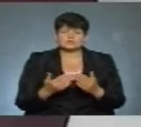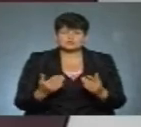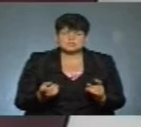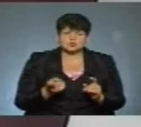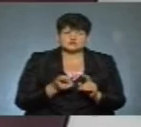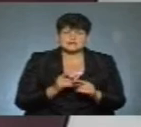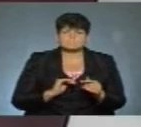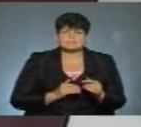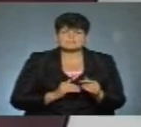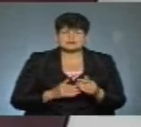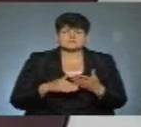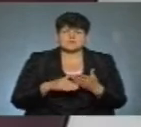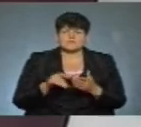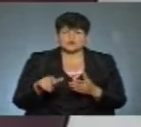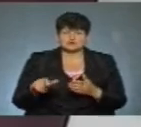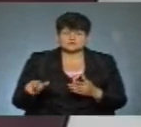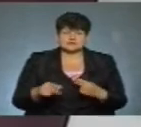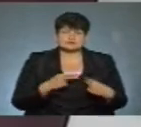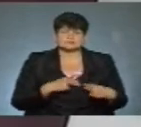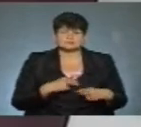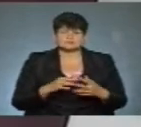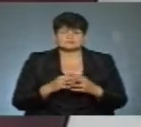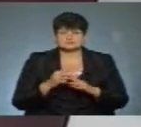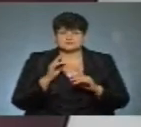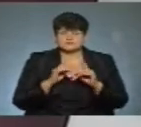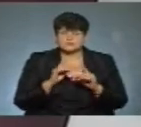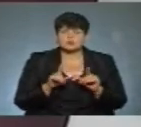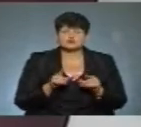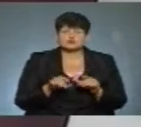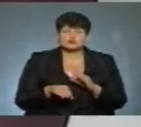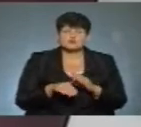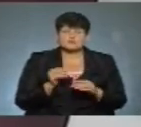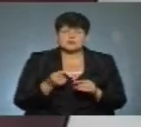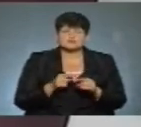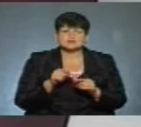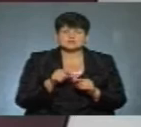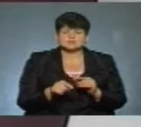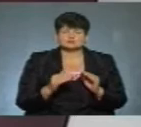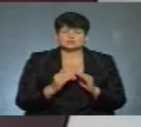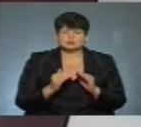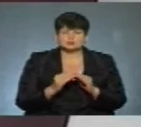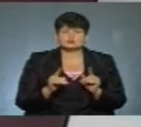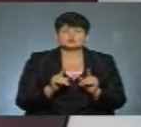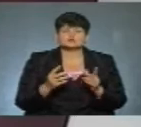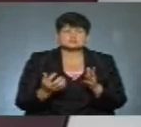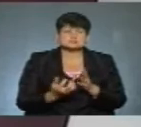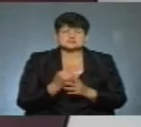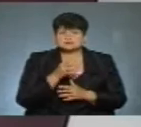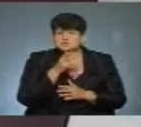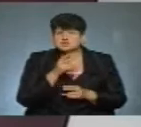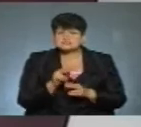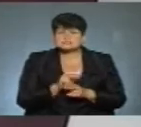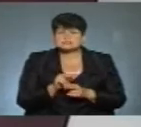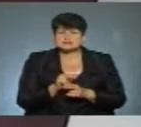долучаються підприємці, волонтери та працівники селищної ради. Чому обрали саме цю будівлю та що знайшли під час